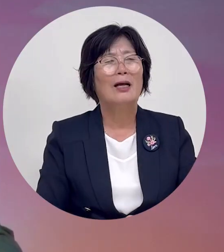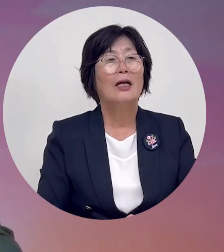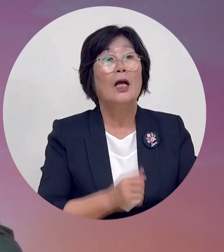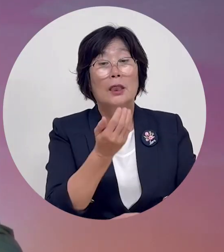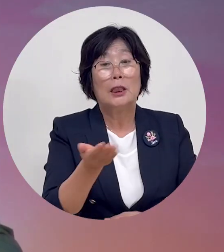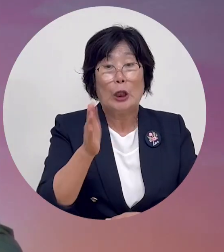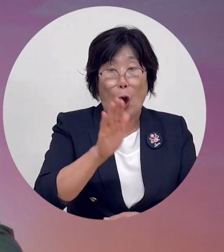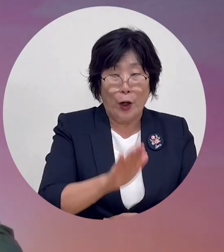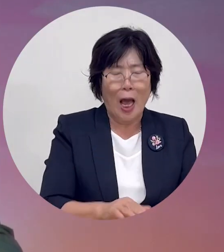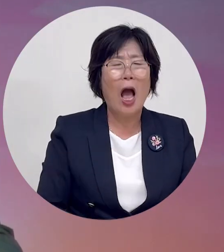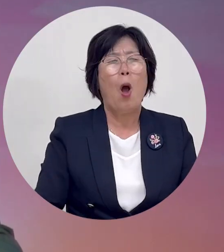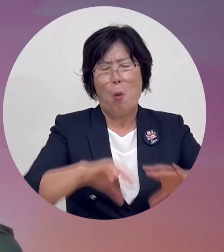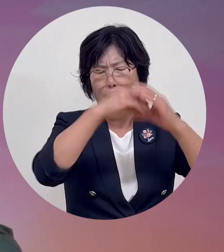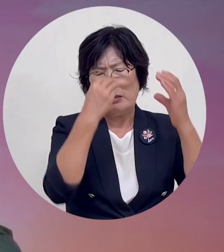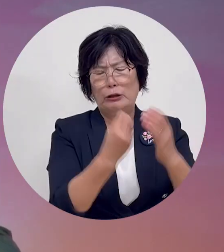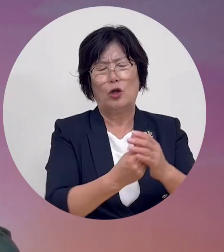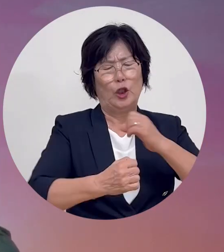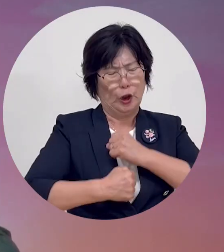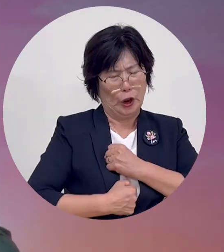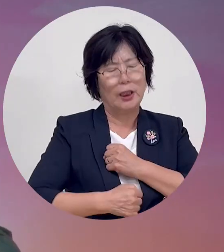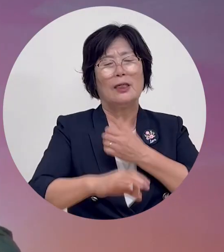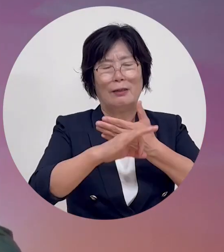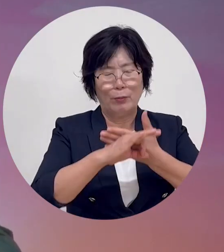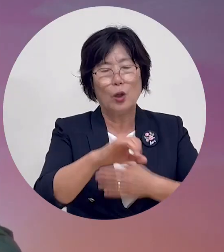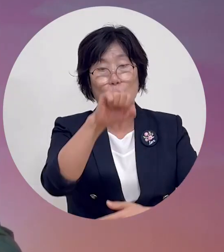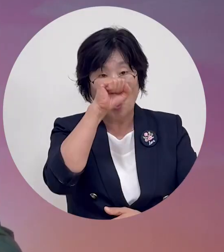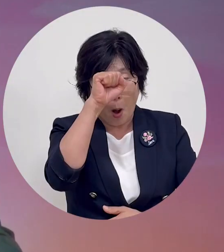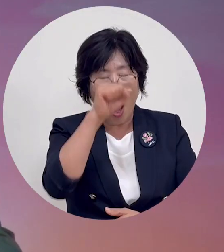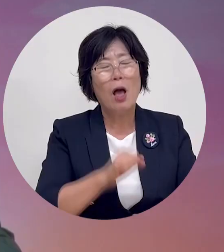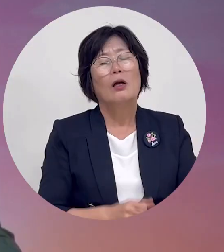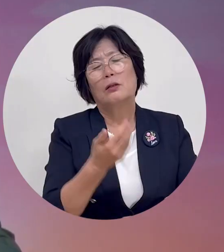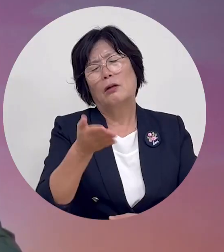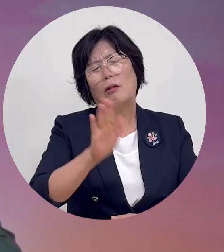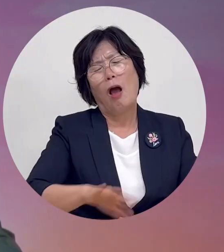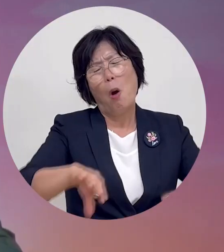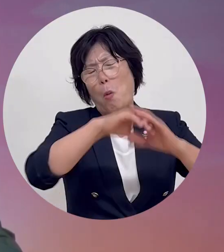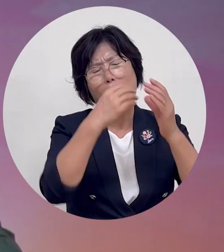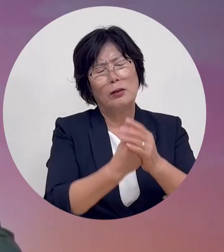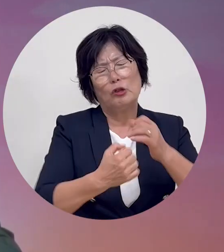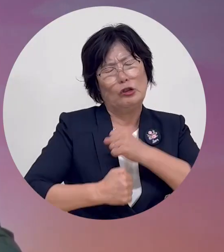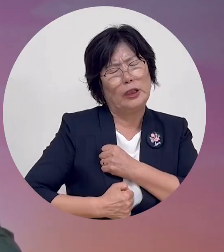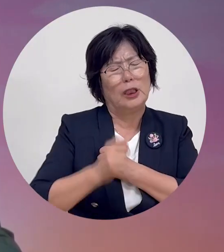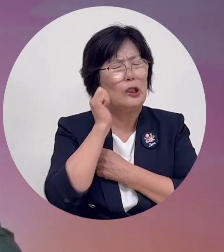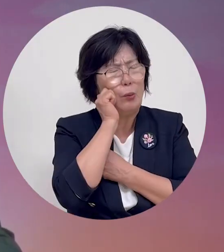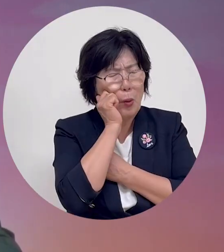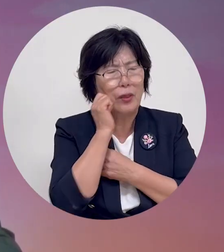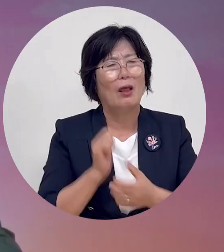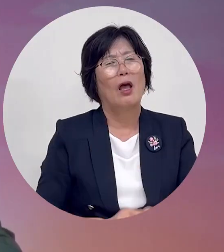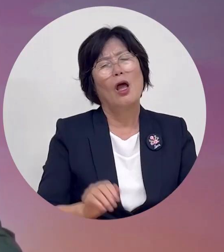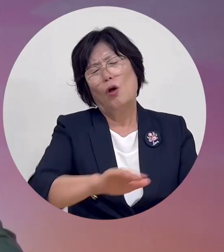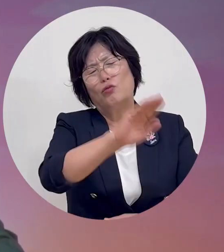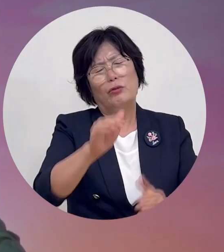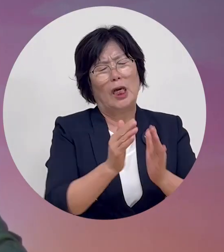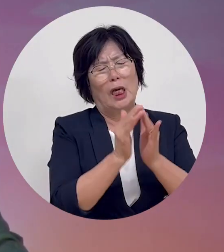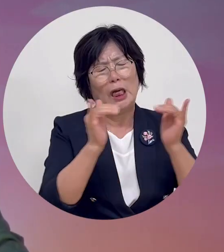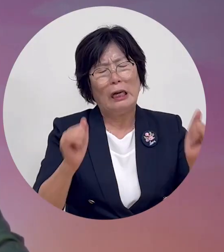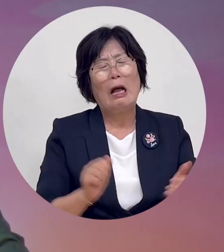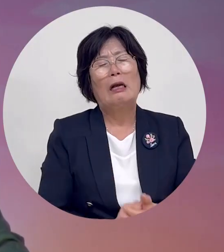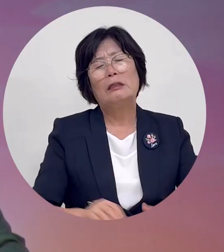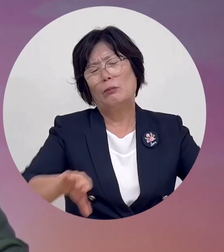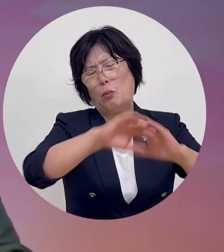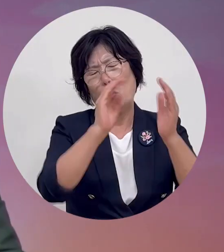근데 지키면 좋은데 우리가 뭐 지킬 수 없어요. 왜 못 지키느냐? 우리 인간은 전적으로